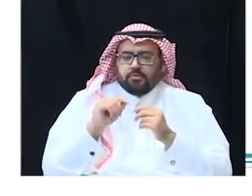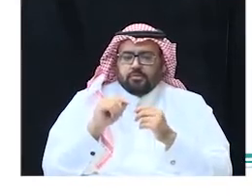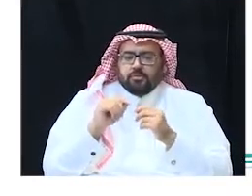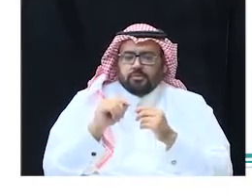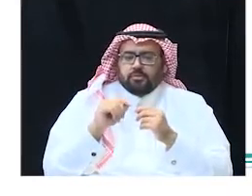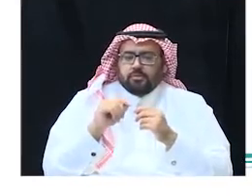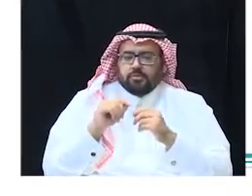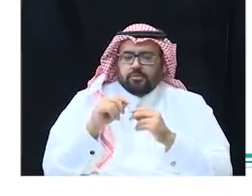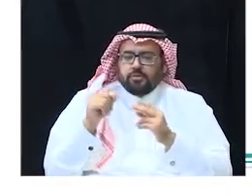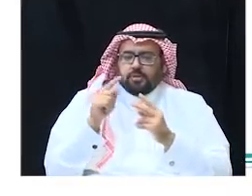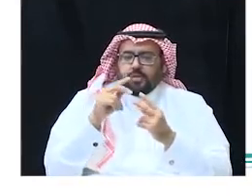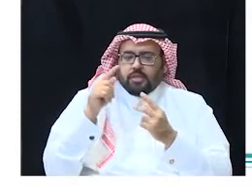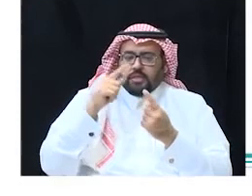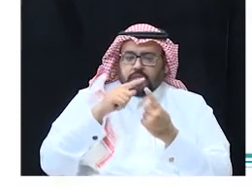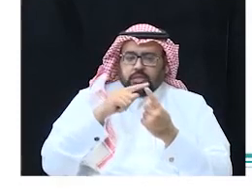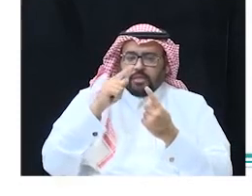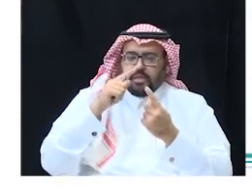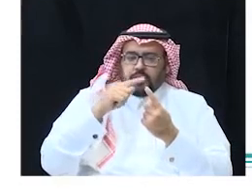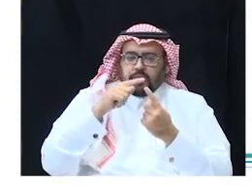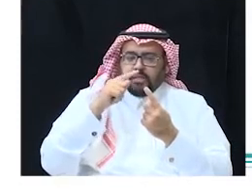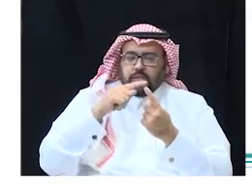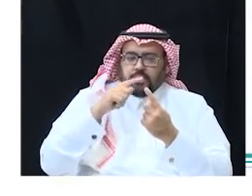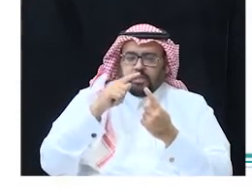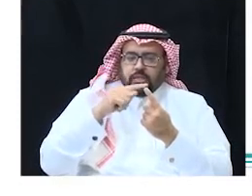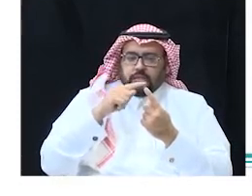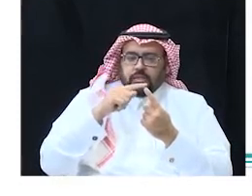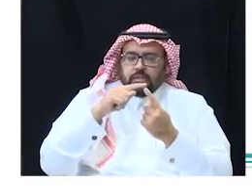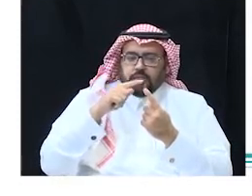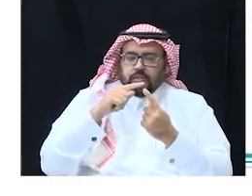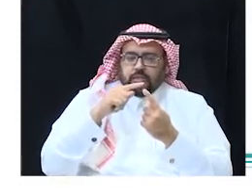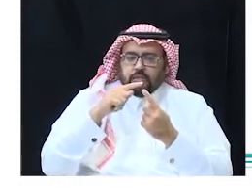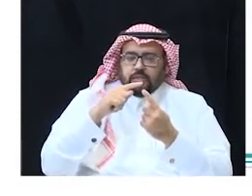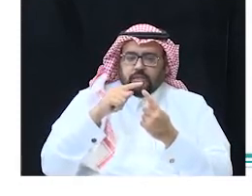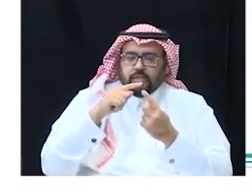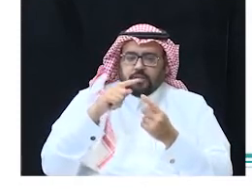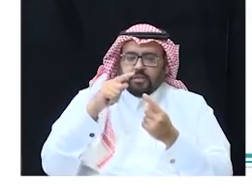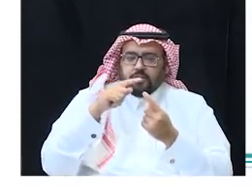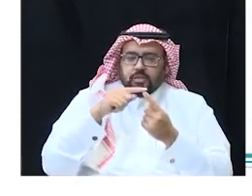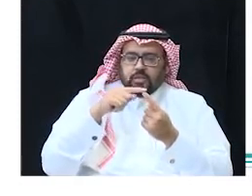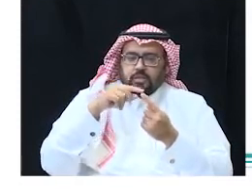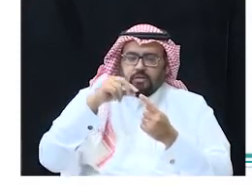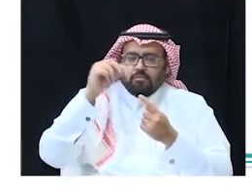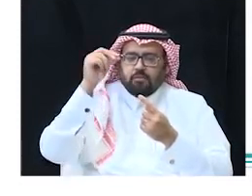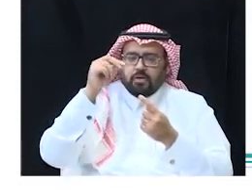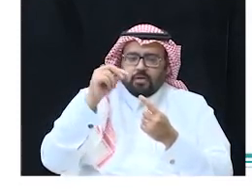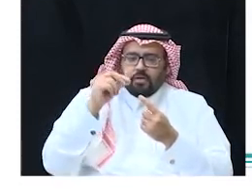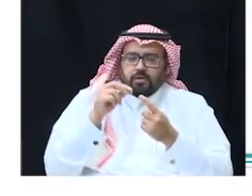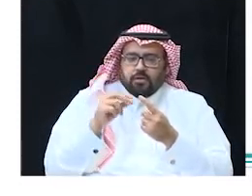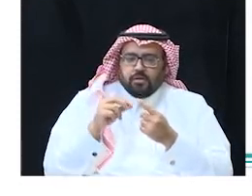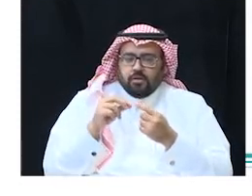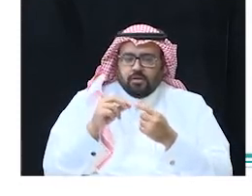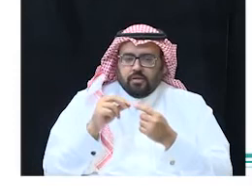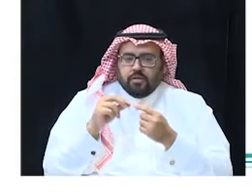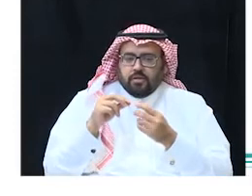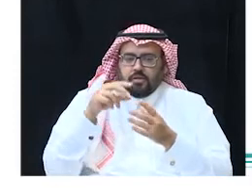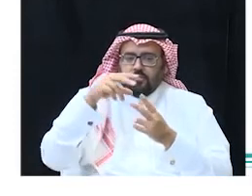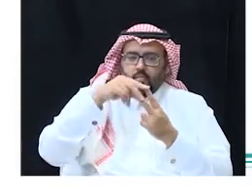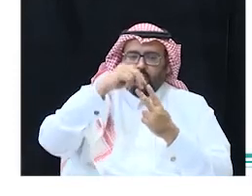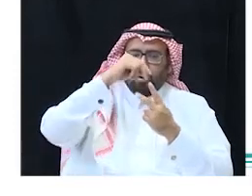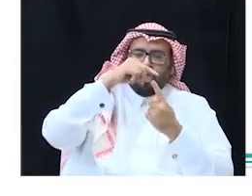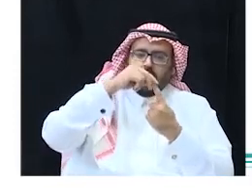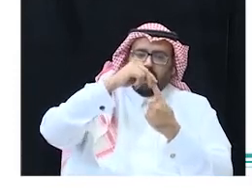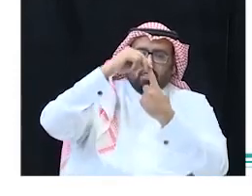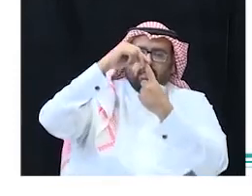هذا هو المثال اللي قلنا عليه قبل شوي، المغناطيس لم يلامس هذا المشبك، وإنما قوة المغناطيس أثرت